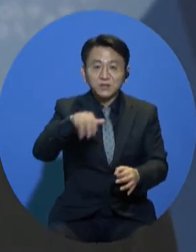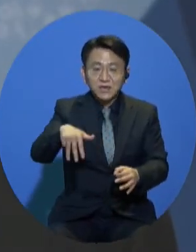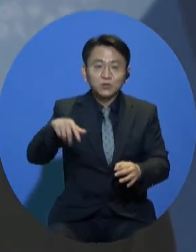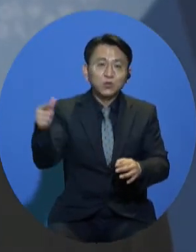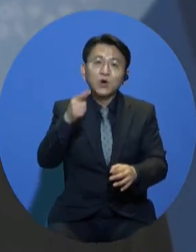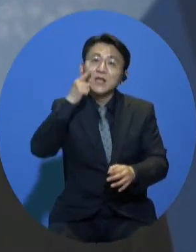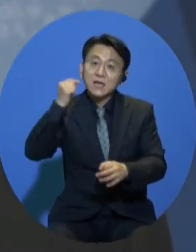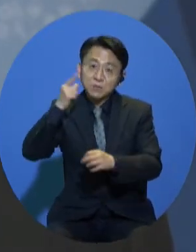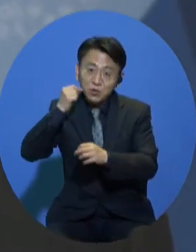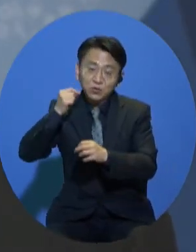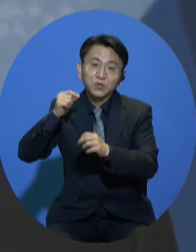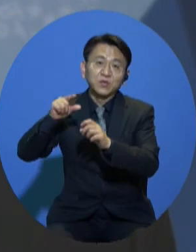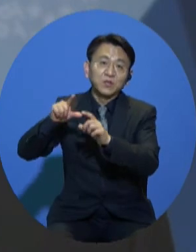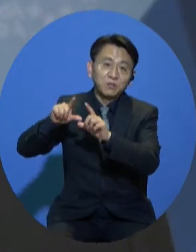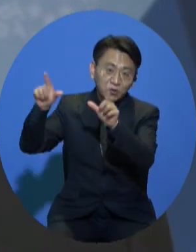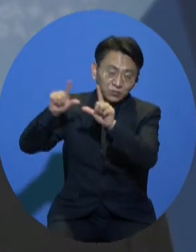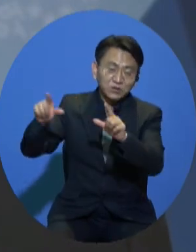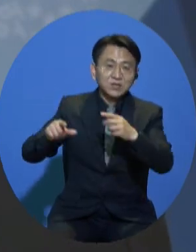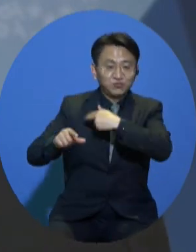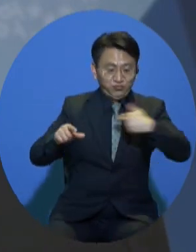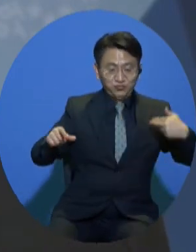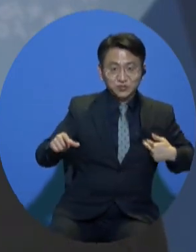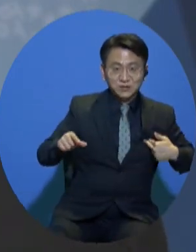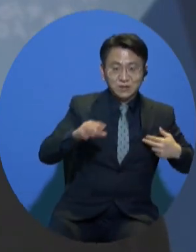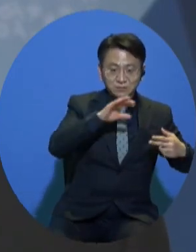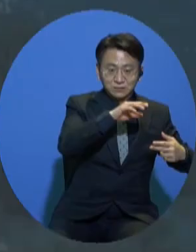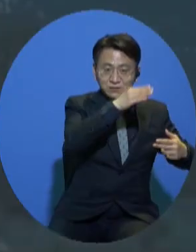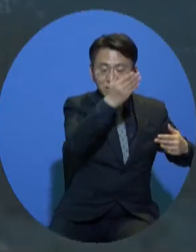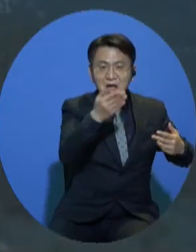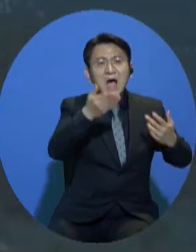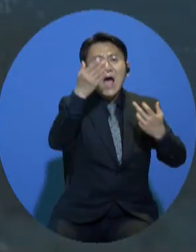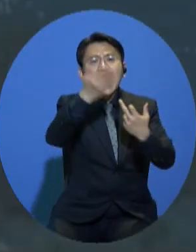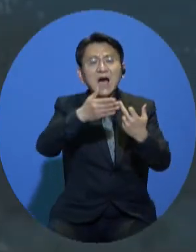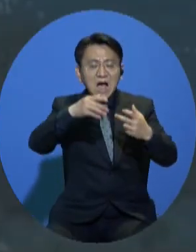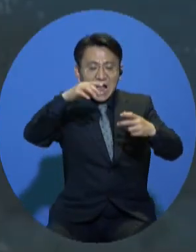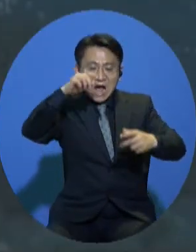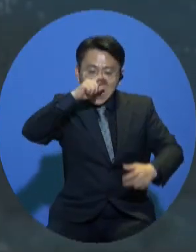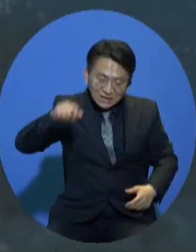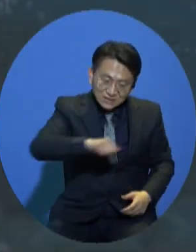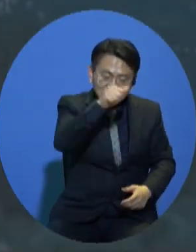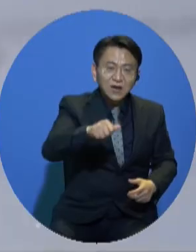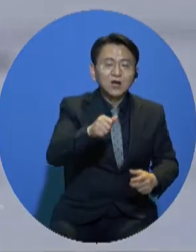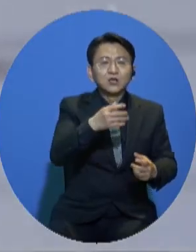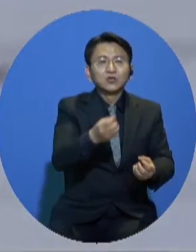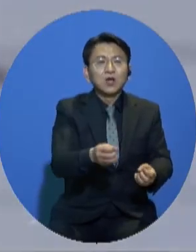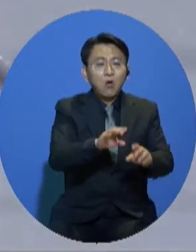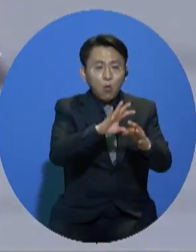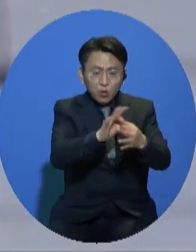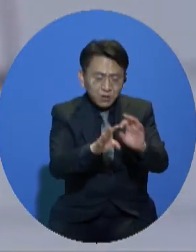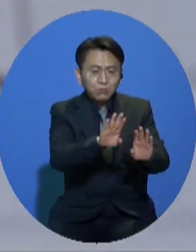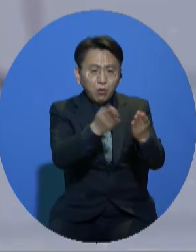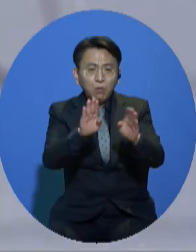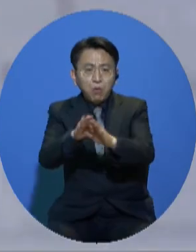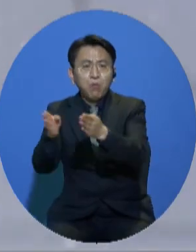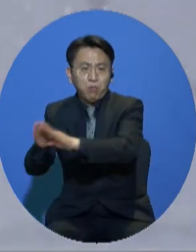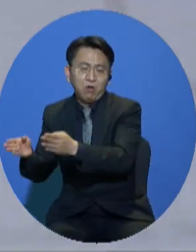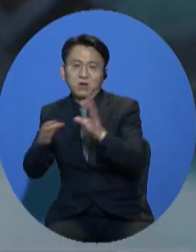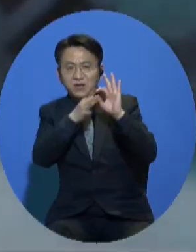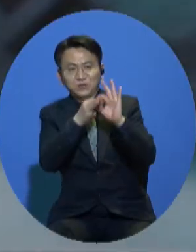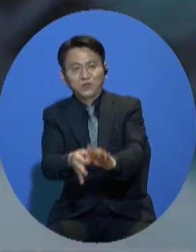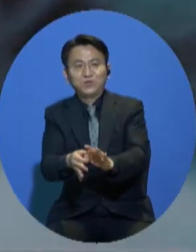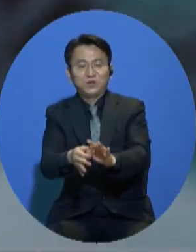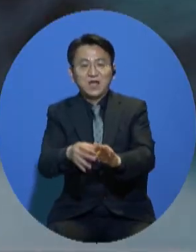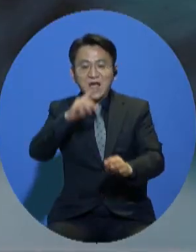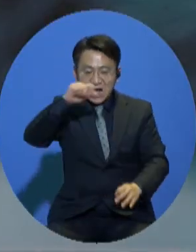평창, 도쿄, 베이징 이런 식으로 아시아 지역의 스포츠 축제가 계속 이어지게 될 것입니다.